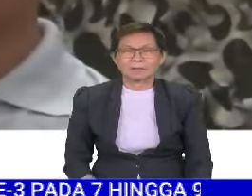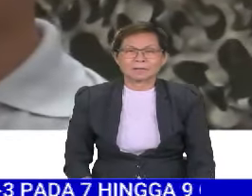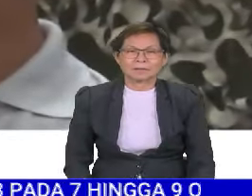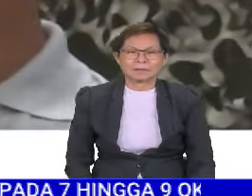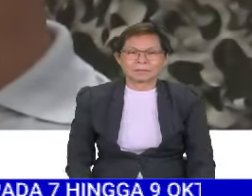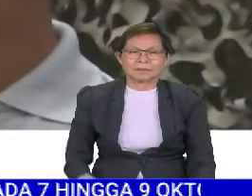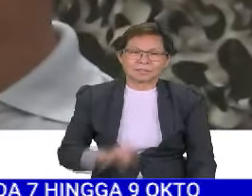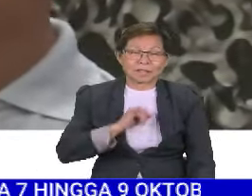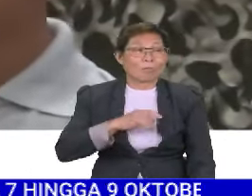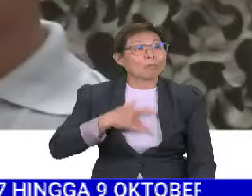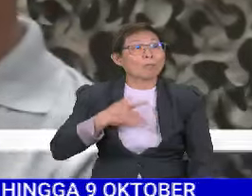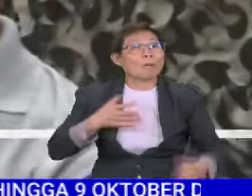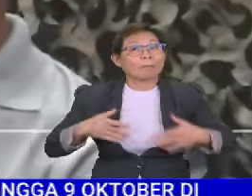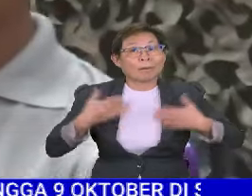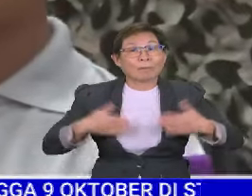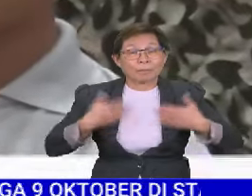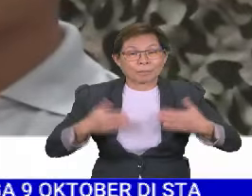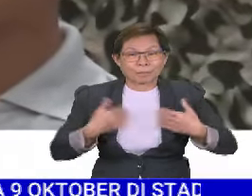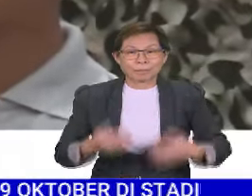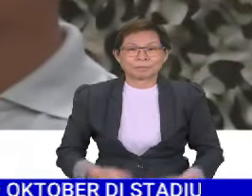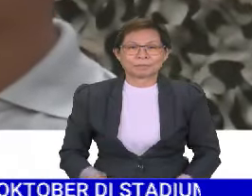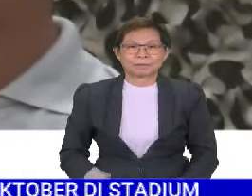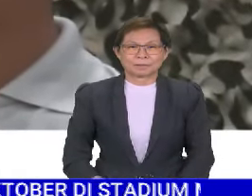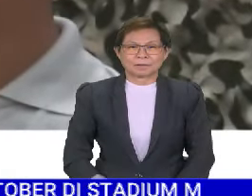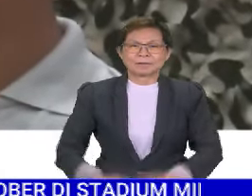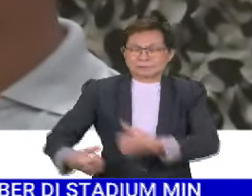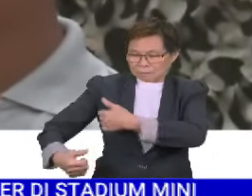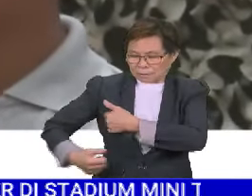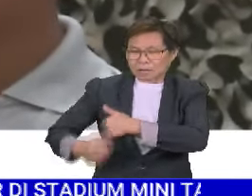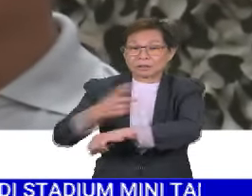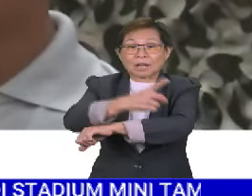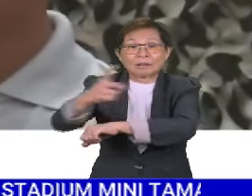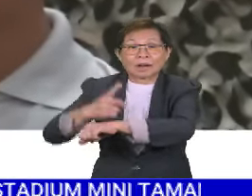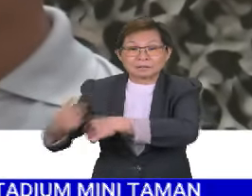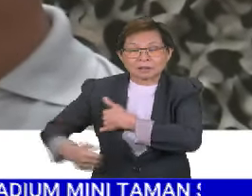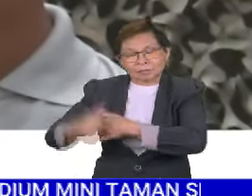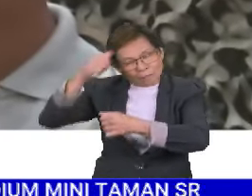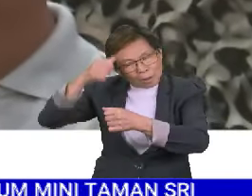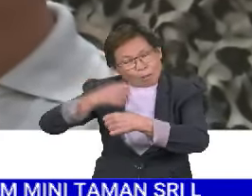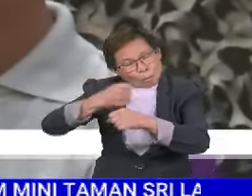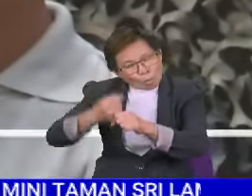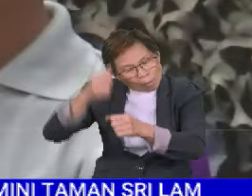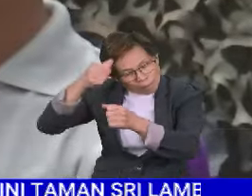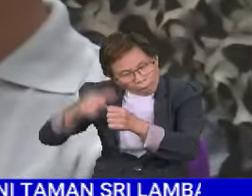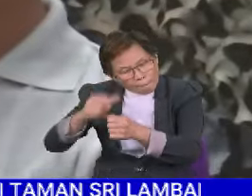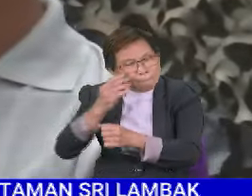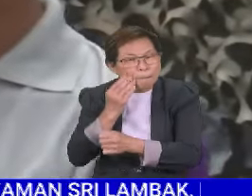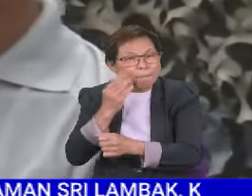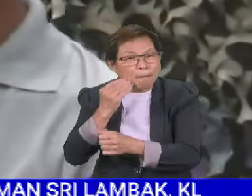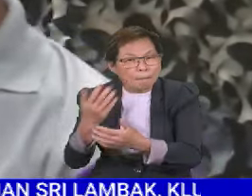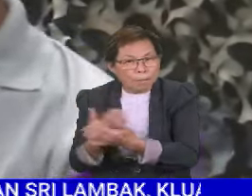Saya rasa gembira lah sebab tentera darat dapat cerita kenangan pengalaman